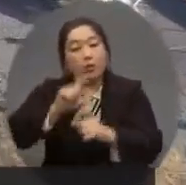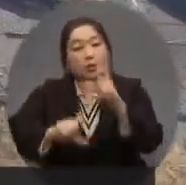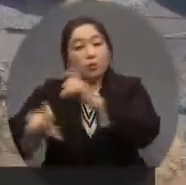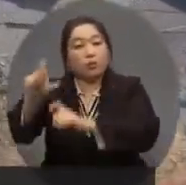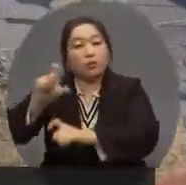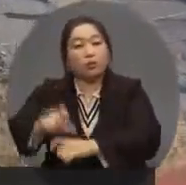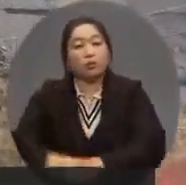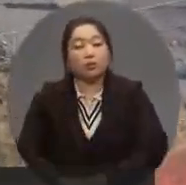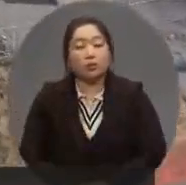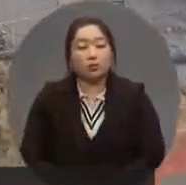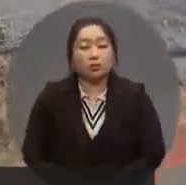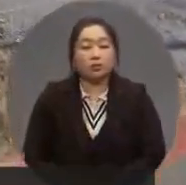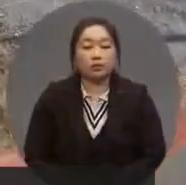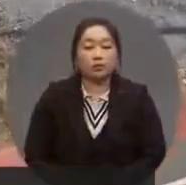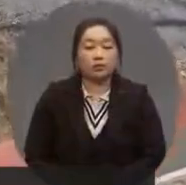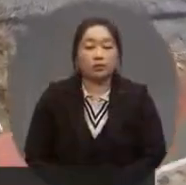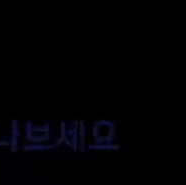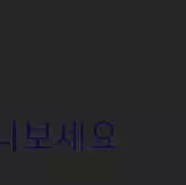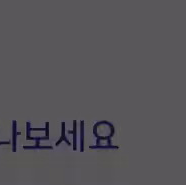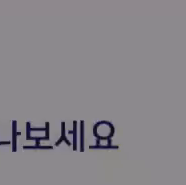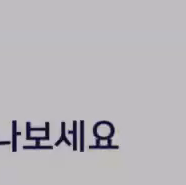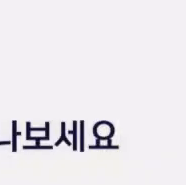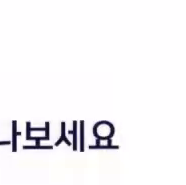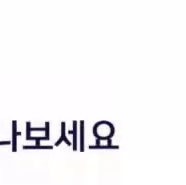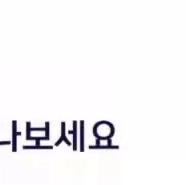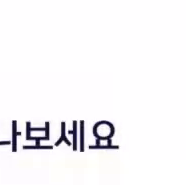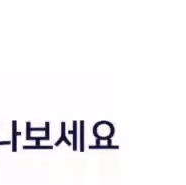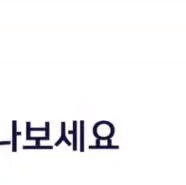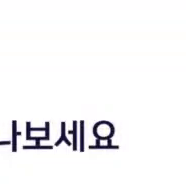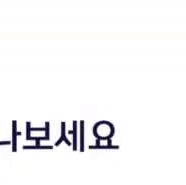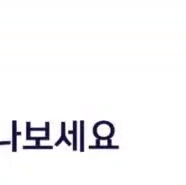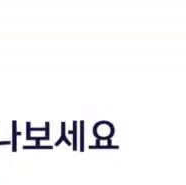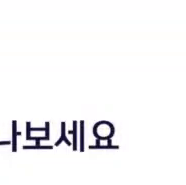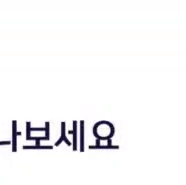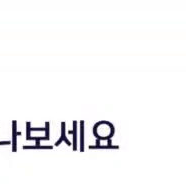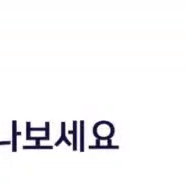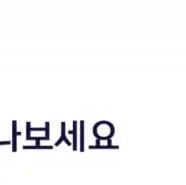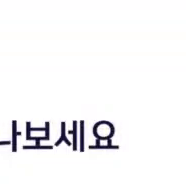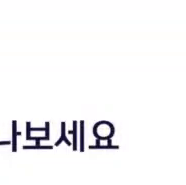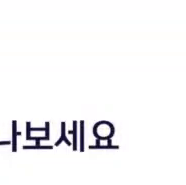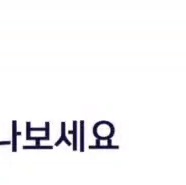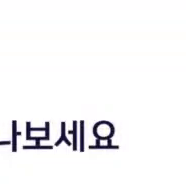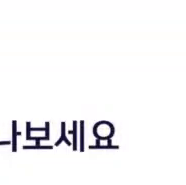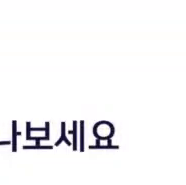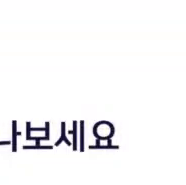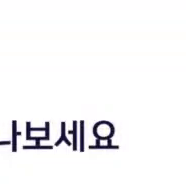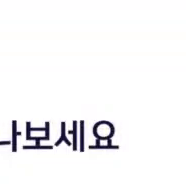MBC 뉴스 이초원입니다.